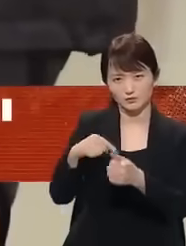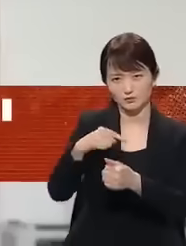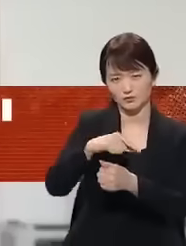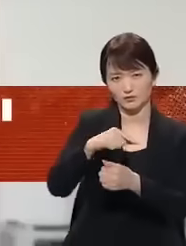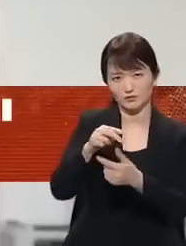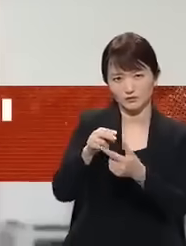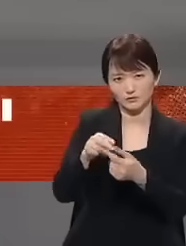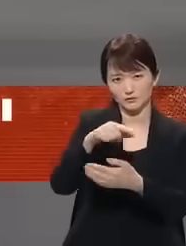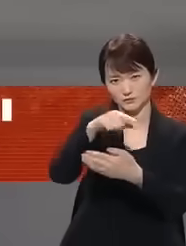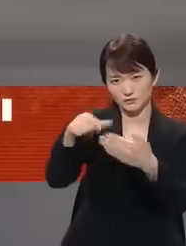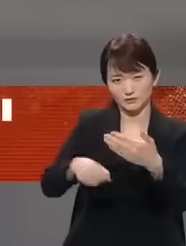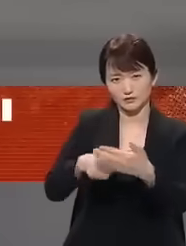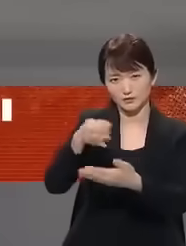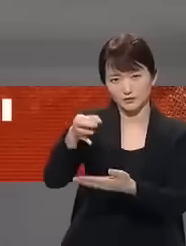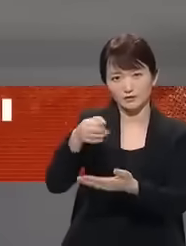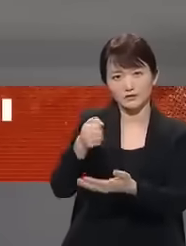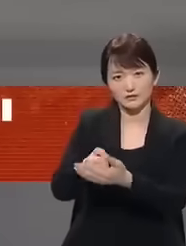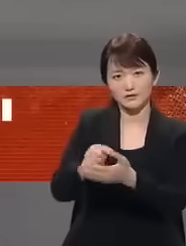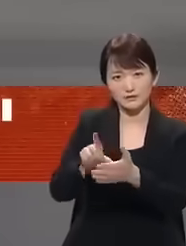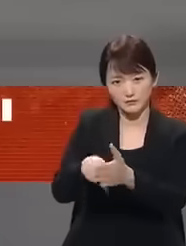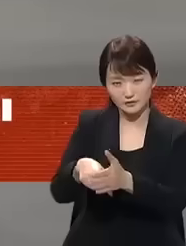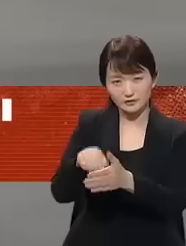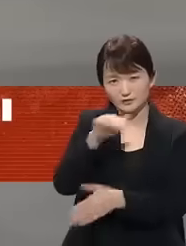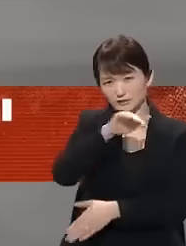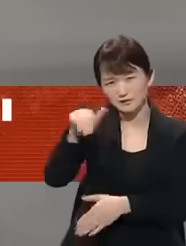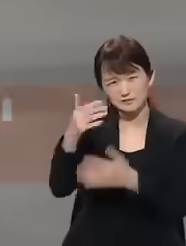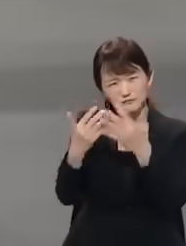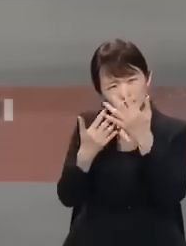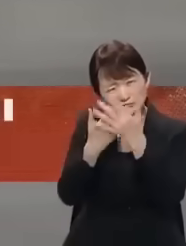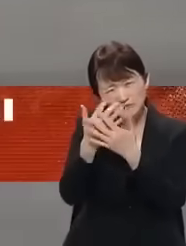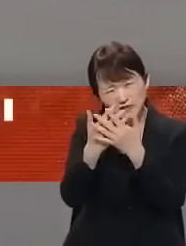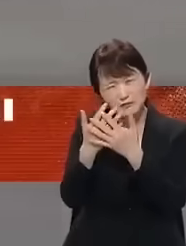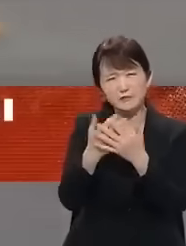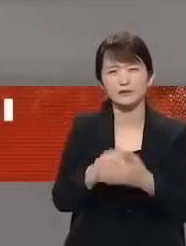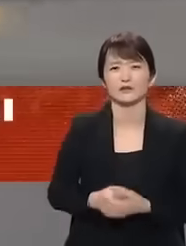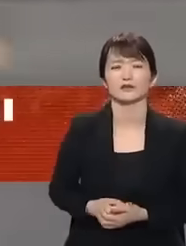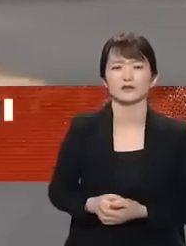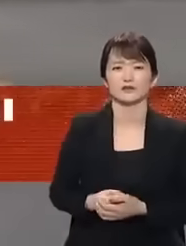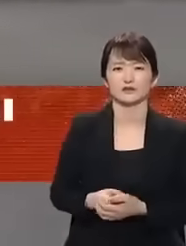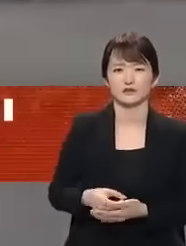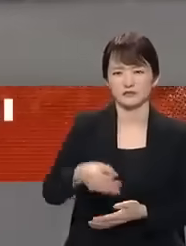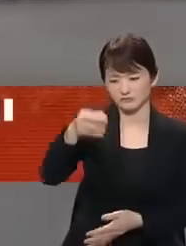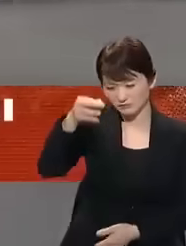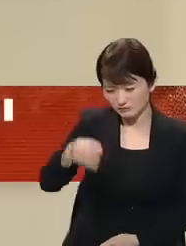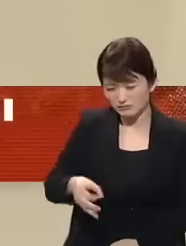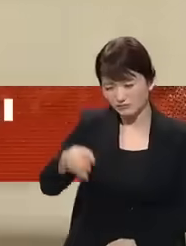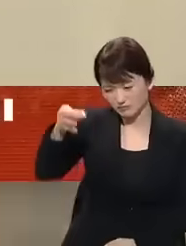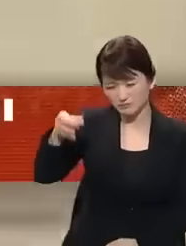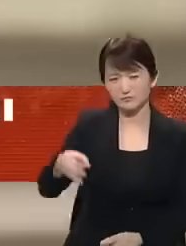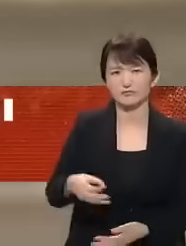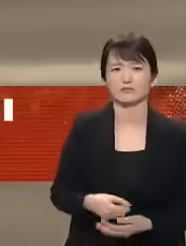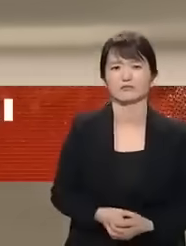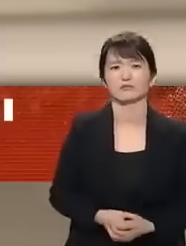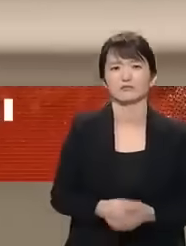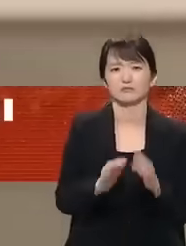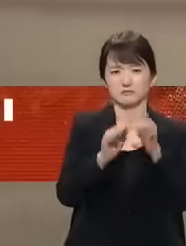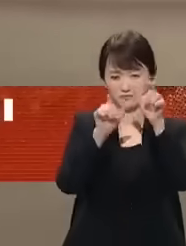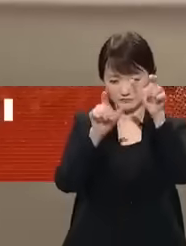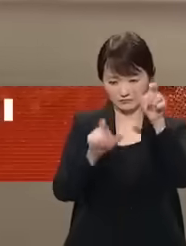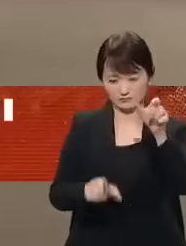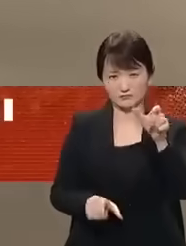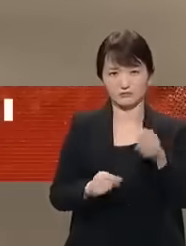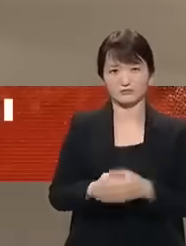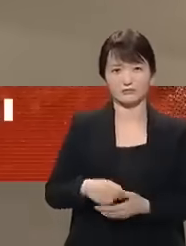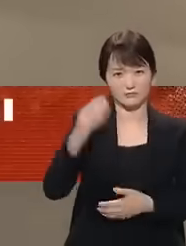때 프로그램을 짜는 기준도 명확하지 않고 주먹구구식으로 가격을 뻥튀기 했다고 합니다. 그러면서 댓글에 우리나라